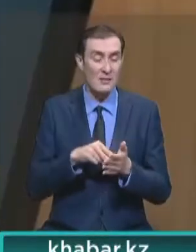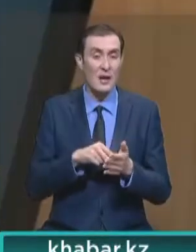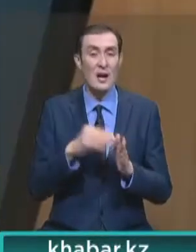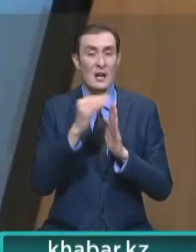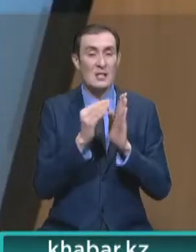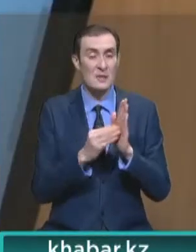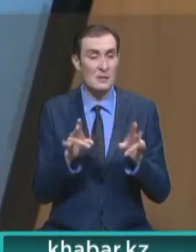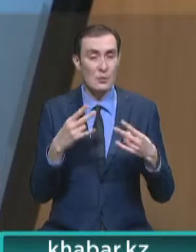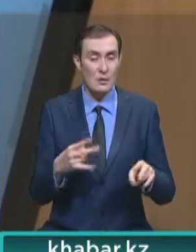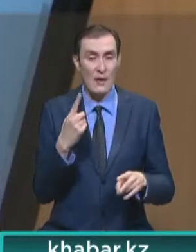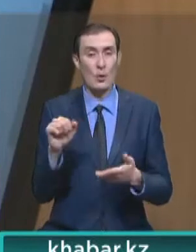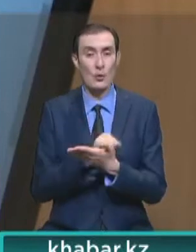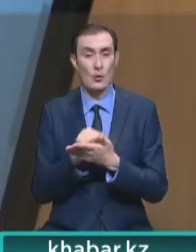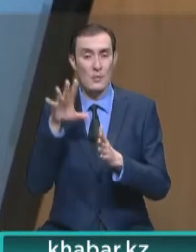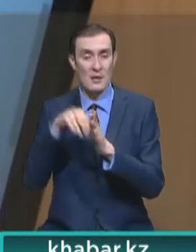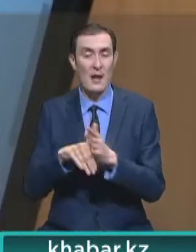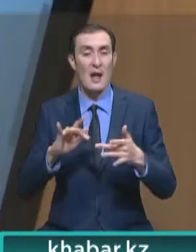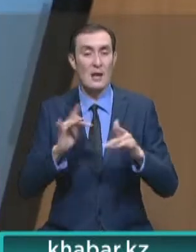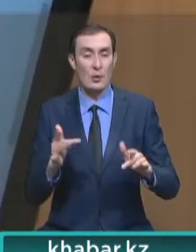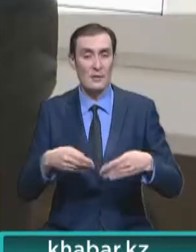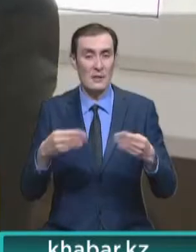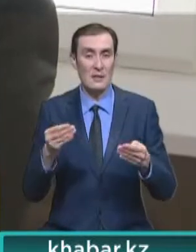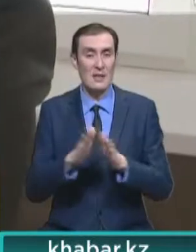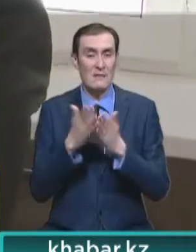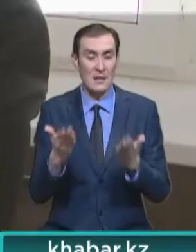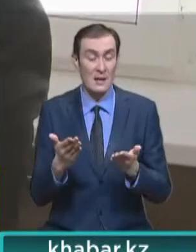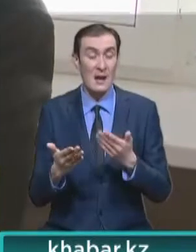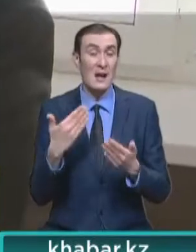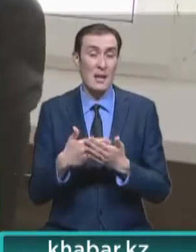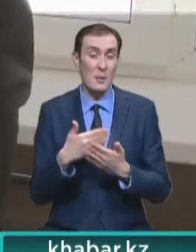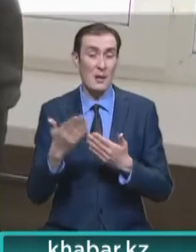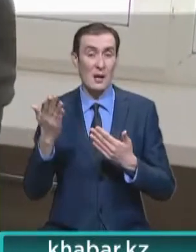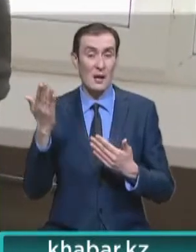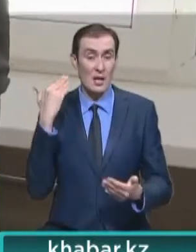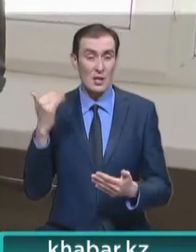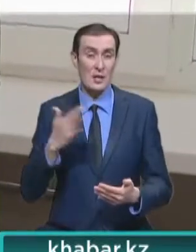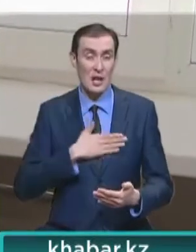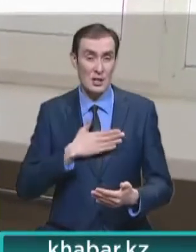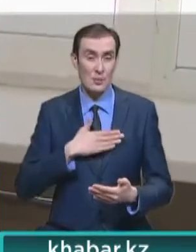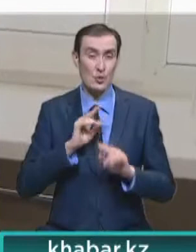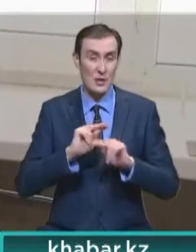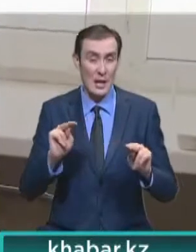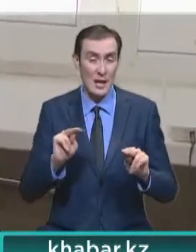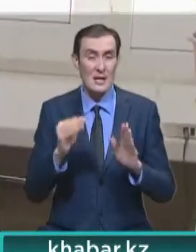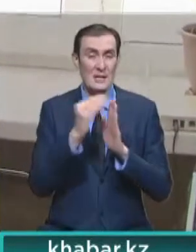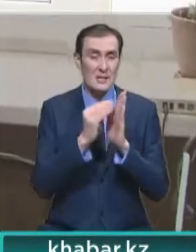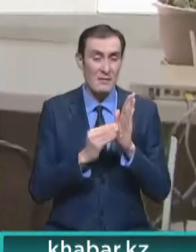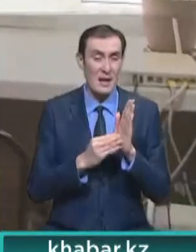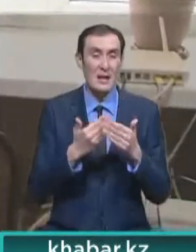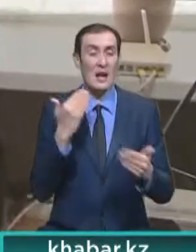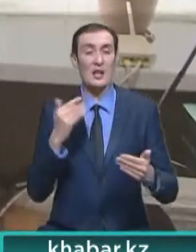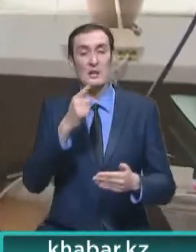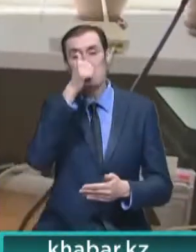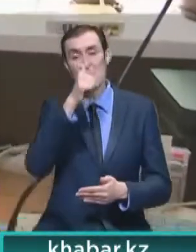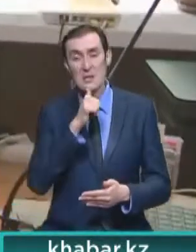расписывают все в одном документе электронном дневнике если раньше наши коллеги составляли за месяц